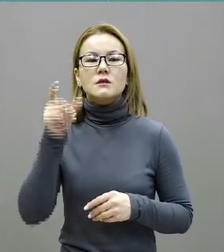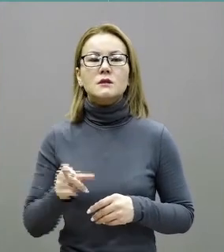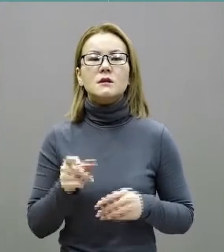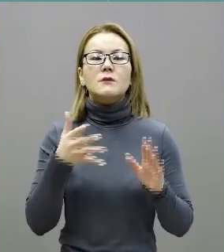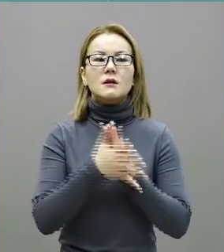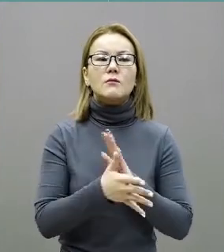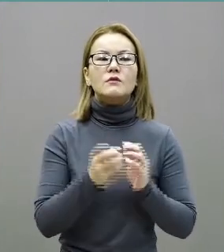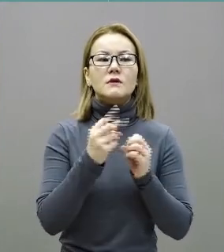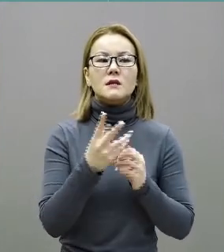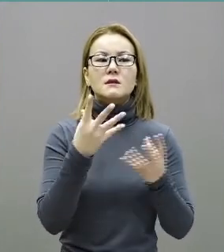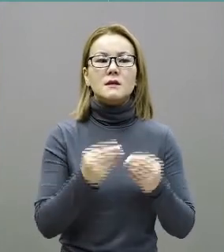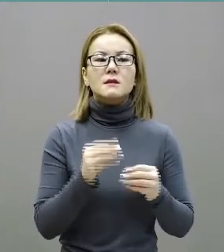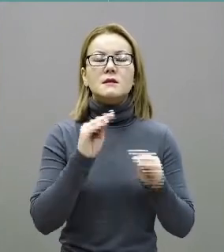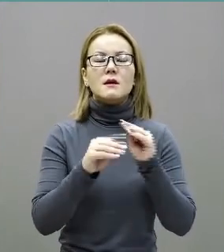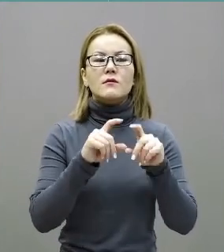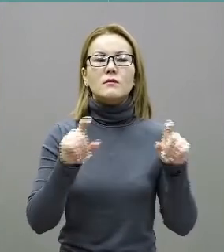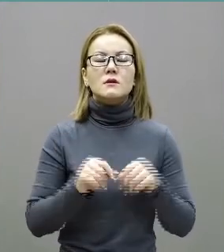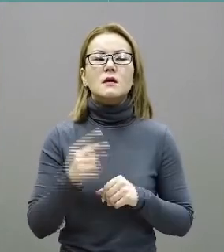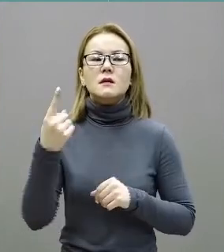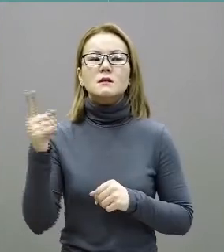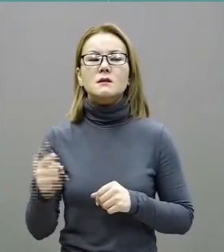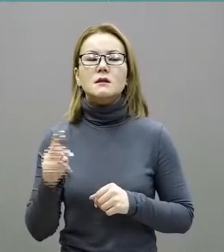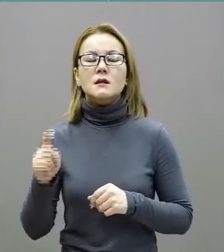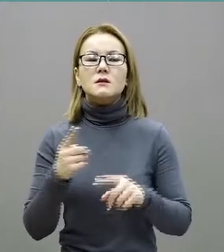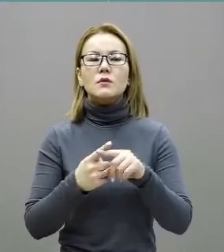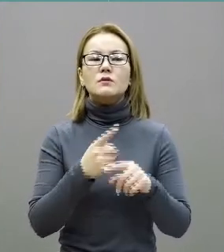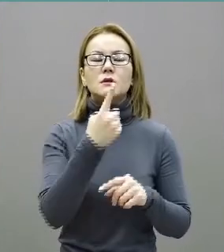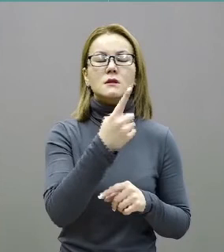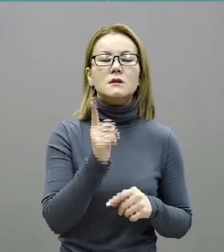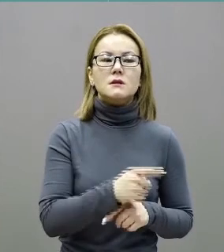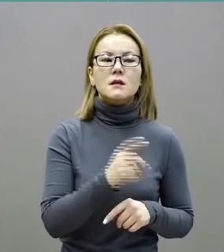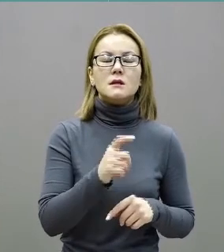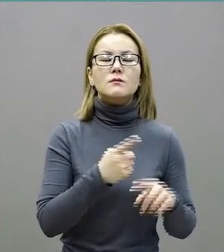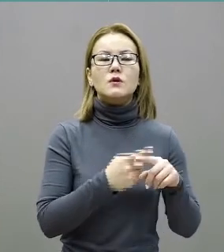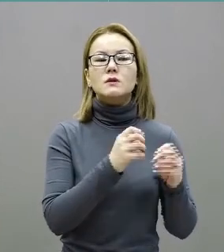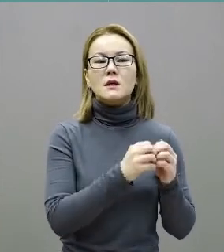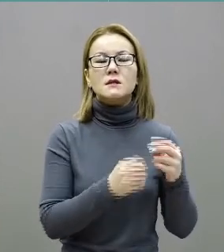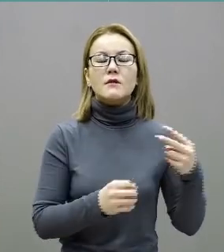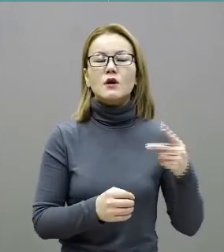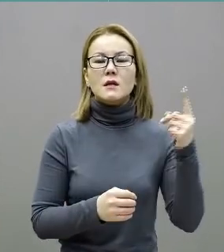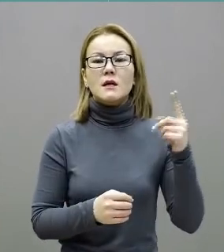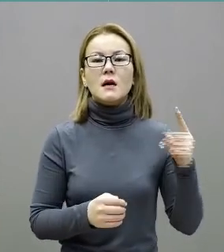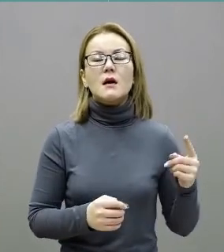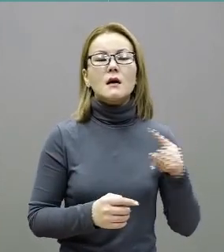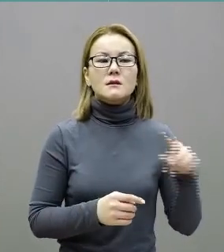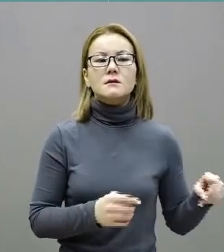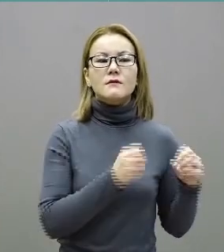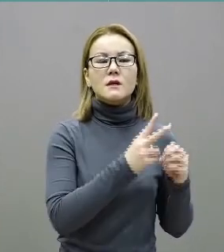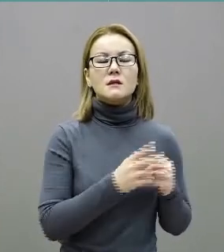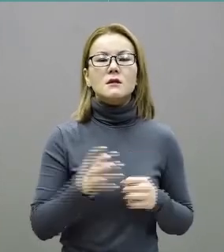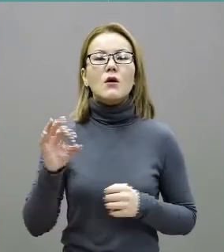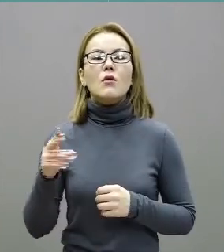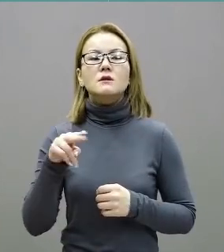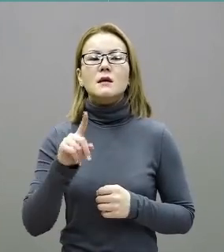уравнение единица деленное на x плюс единица деленное на x плюс 10 равно 1 12 определяем